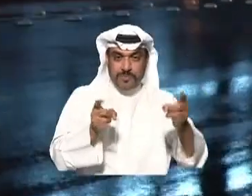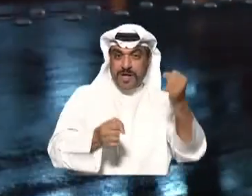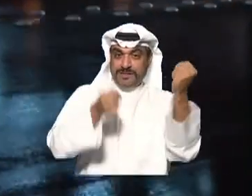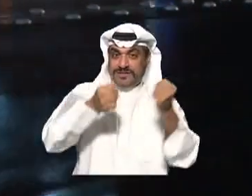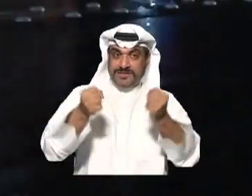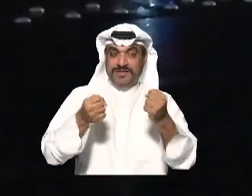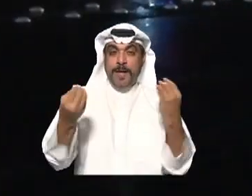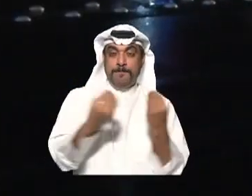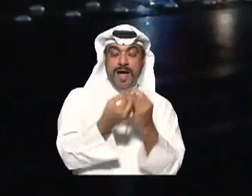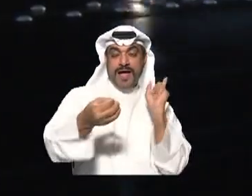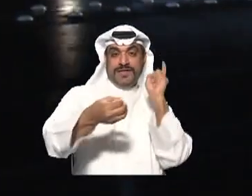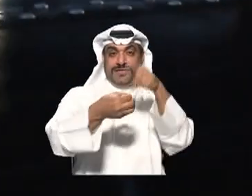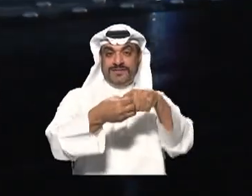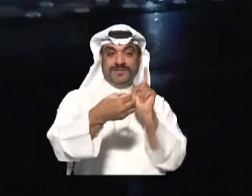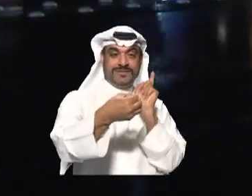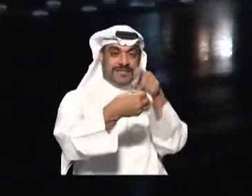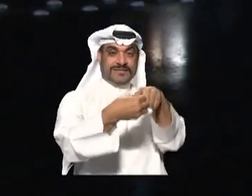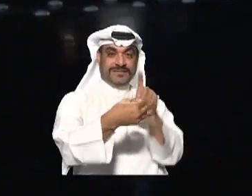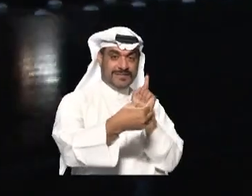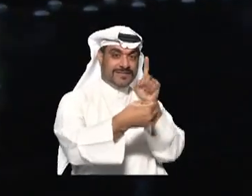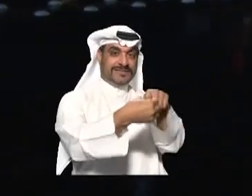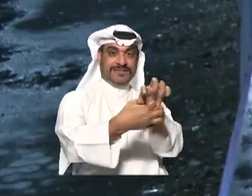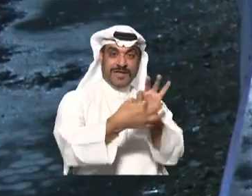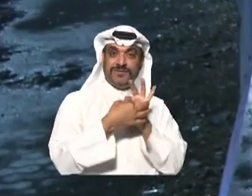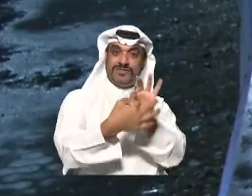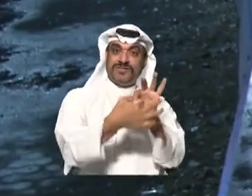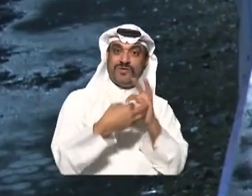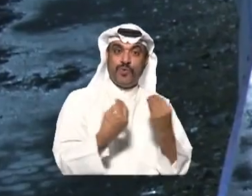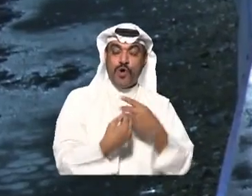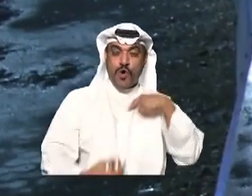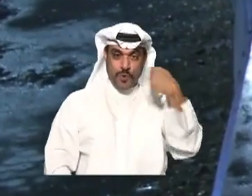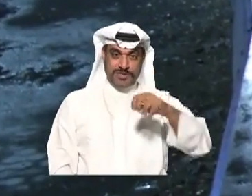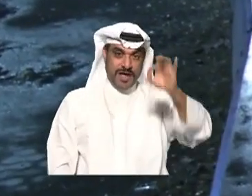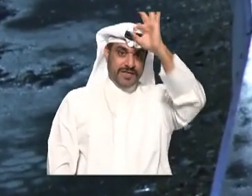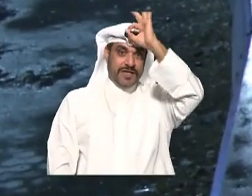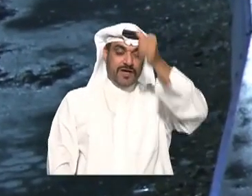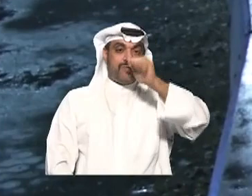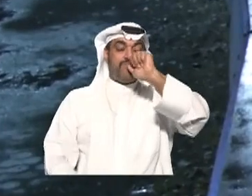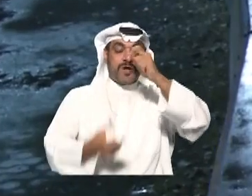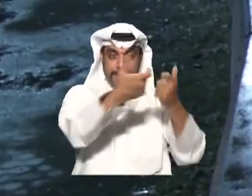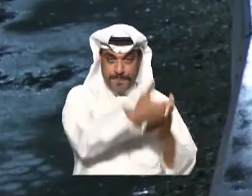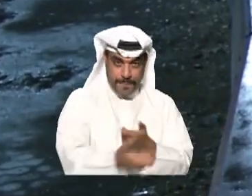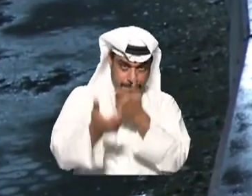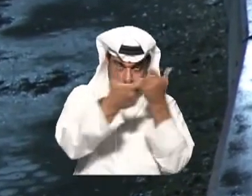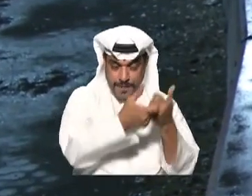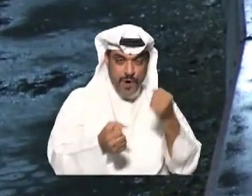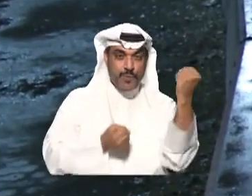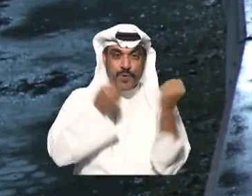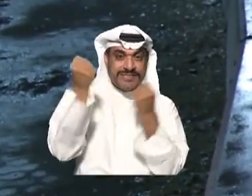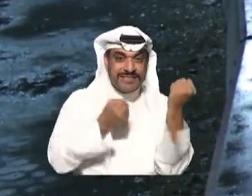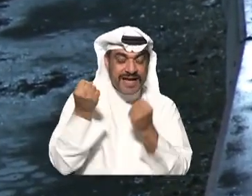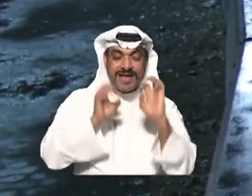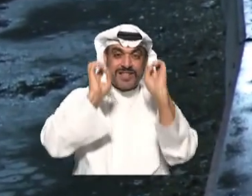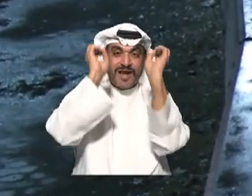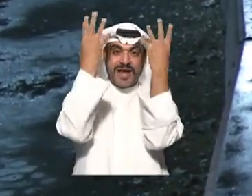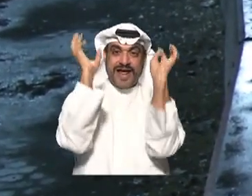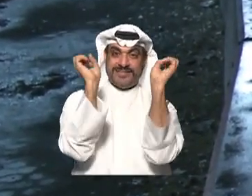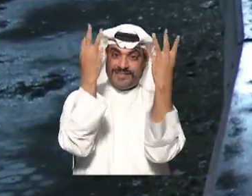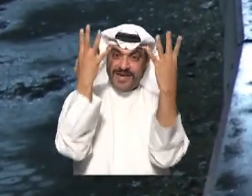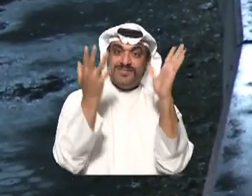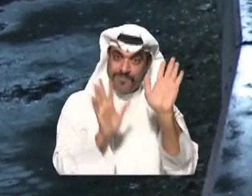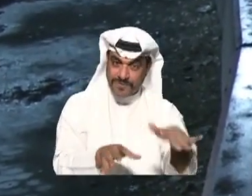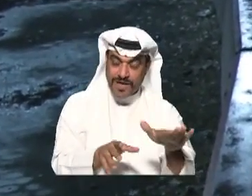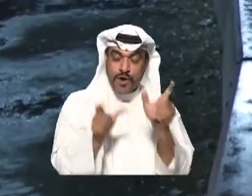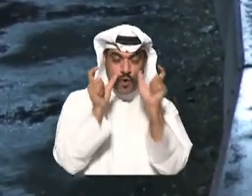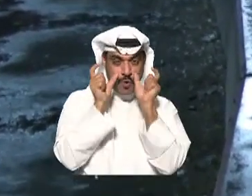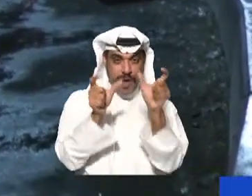وزارة الداخلية اللي هي الدفاع المدني وشرطة النجدة والإدارة العامة للمرور وقطاع الأمن